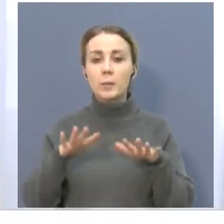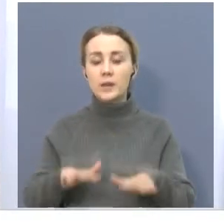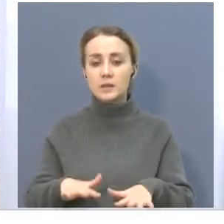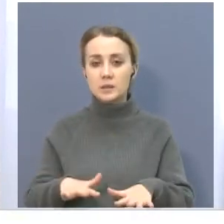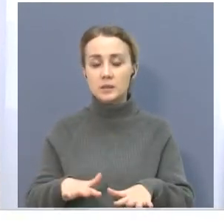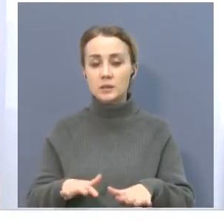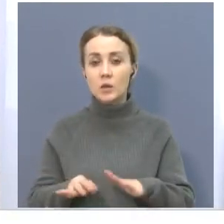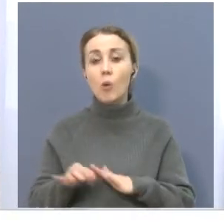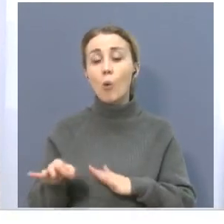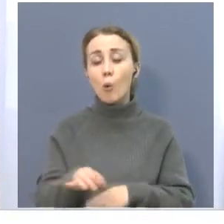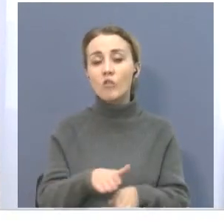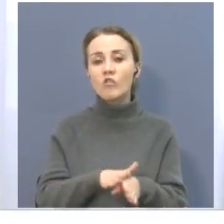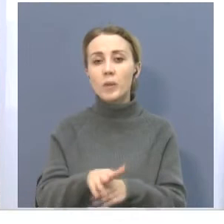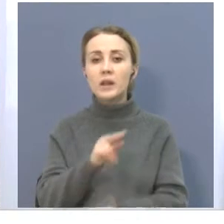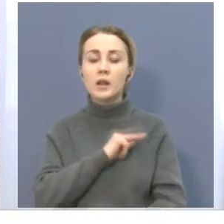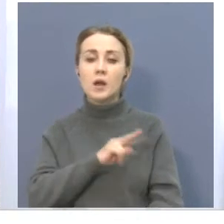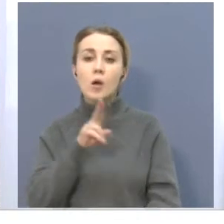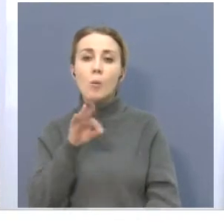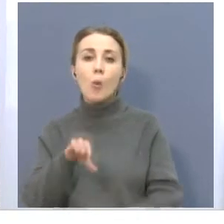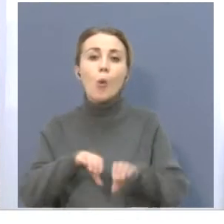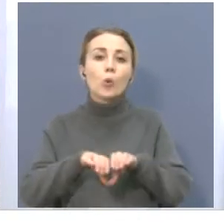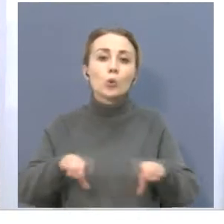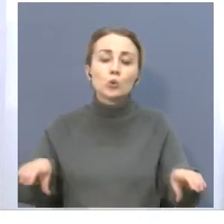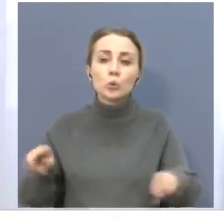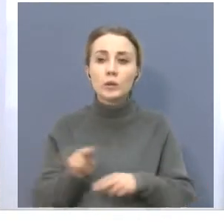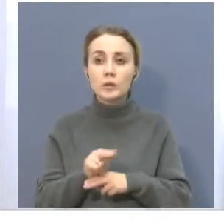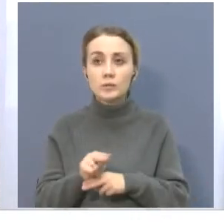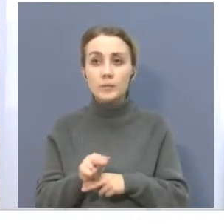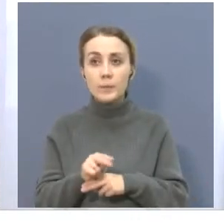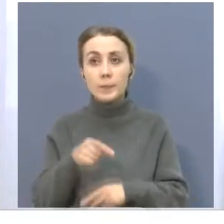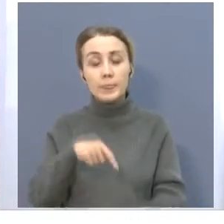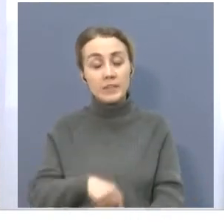қаладағы көпқабатта 246 тұрғын үйге газ берілді. Қарап отырсаңыз,